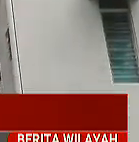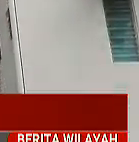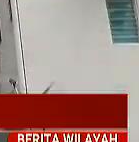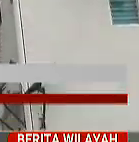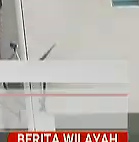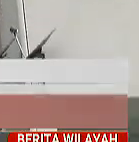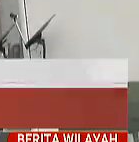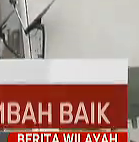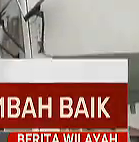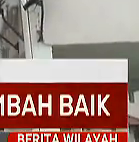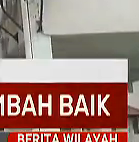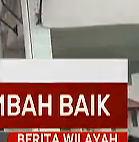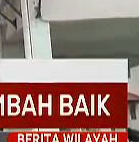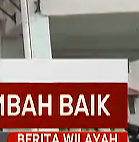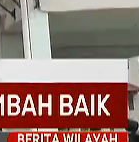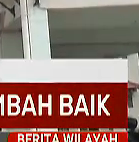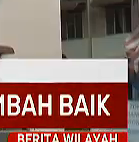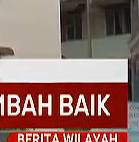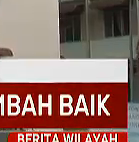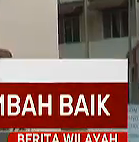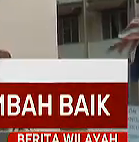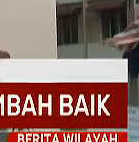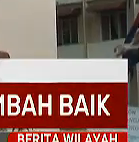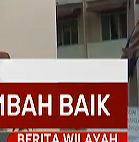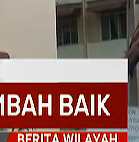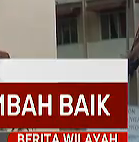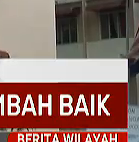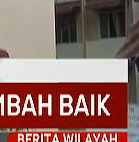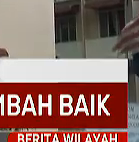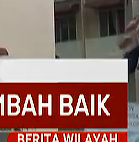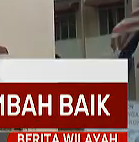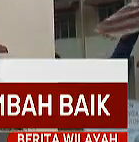Projek perumahan rakyat kini dikenali sebagai Rumah Malaysia.